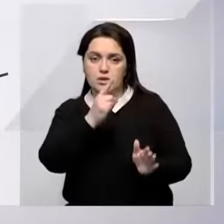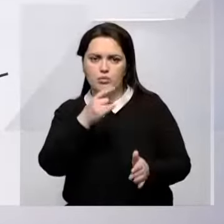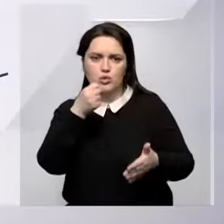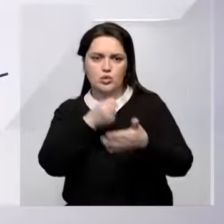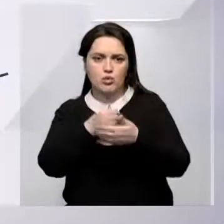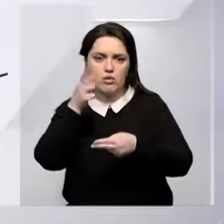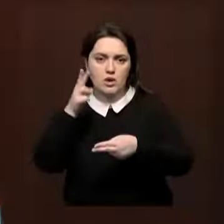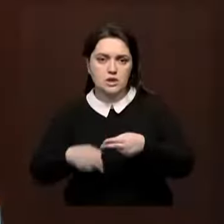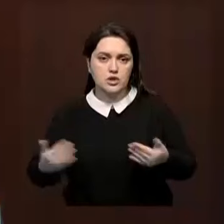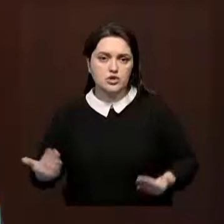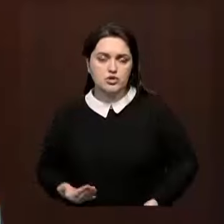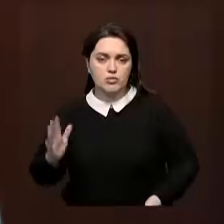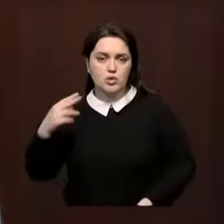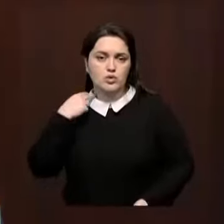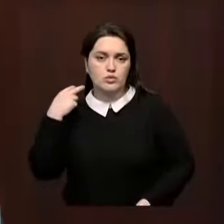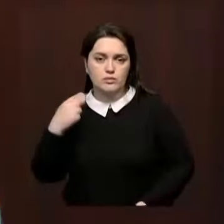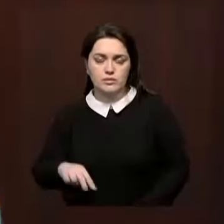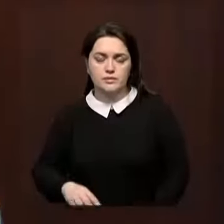пожизненное заключение.